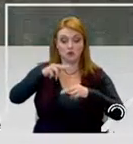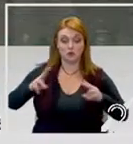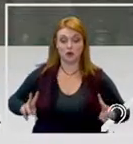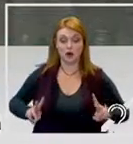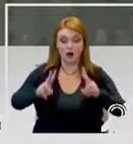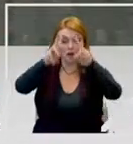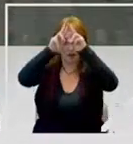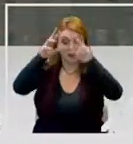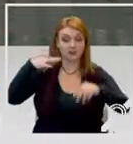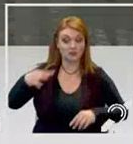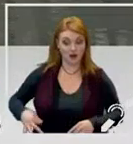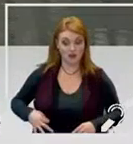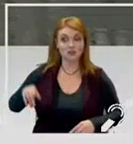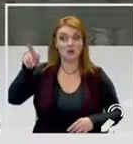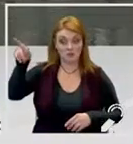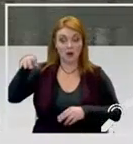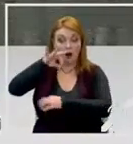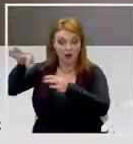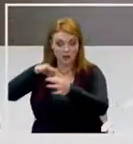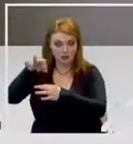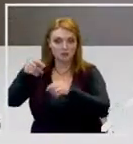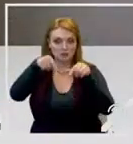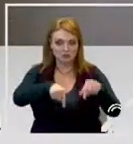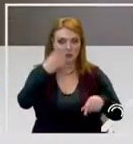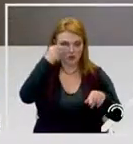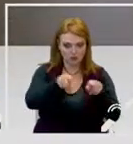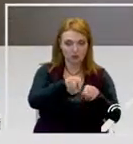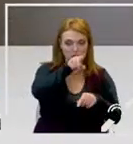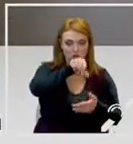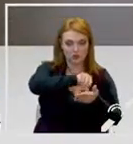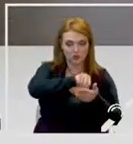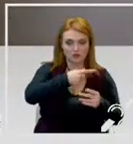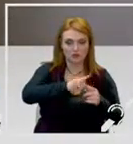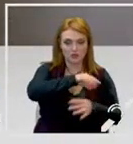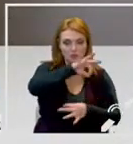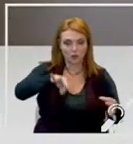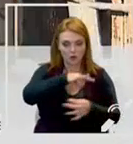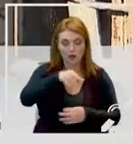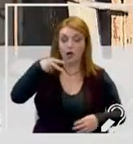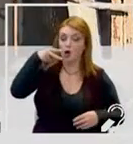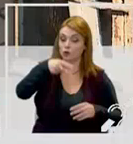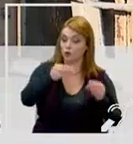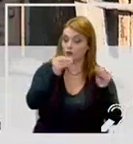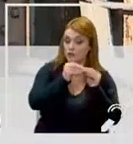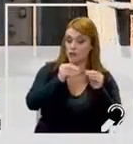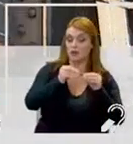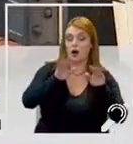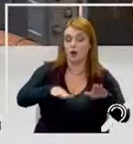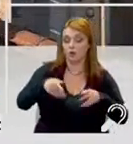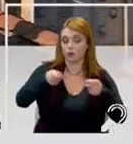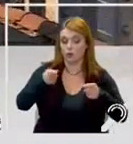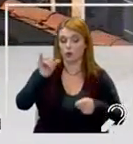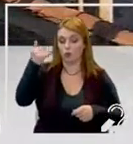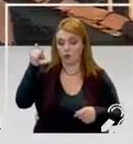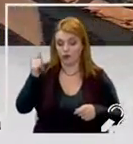Franța. Până astăzi însă, istoricii nu au găsit documente care să dovedească așa ceva. Cu toate acestea, în 2010, autoritățile locale din Ungheni au decis